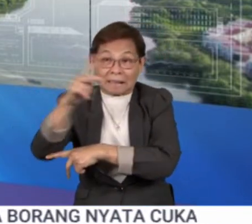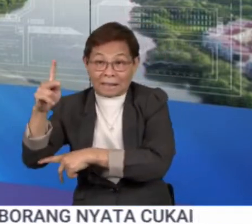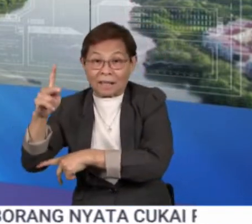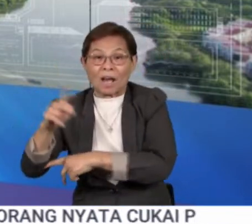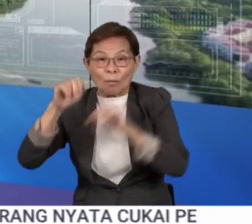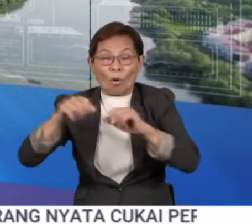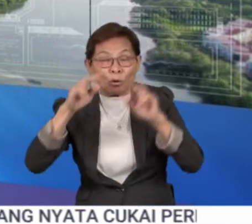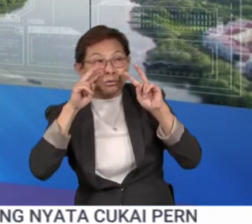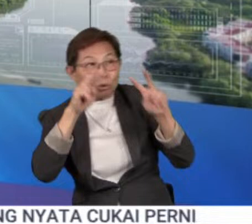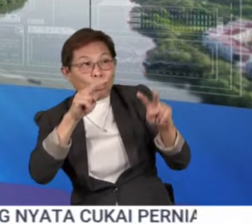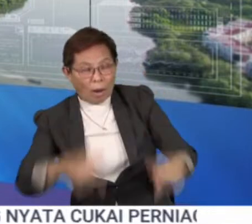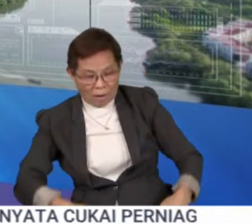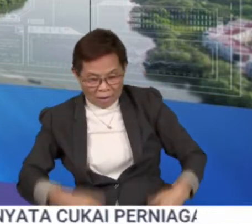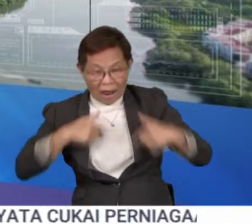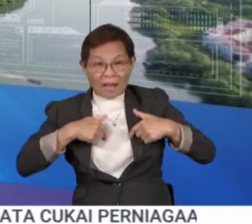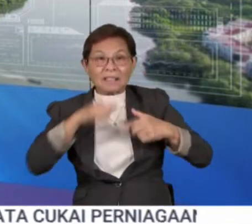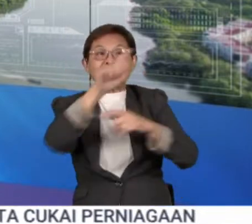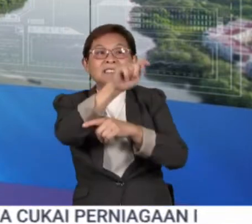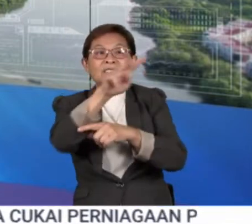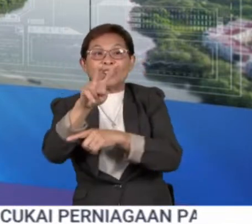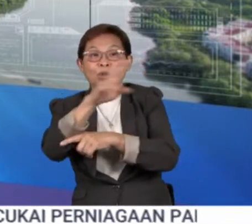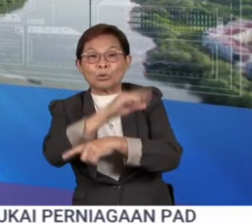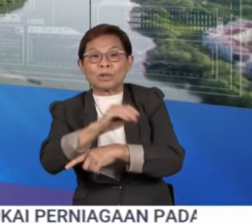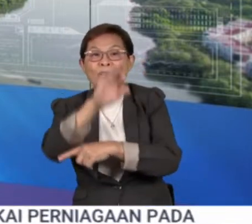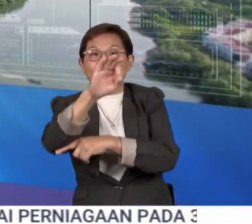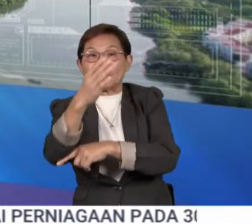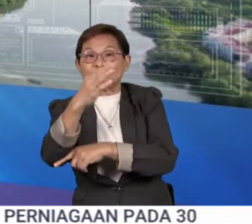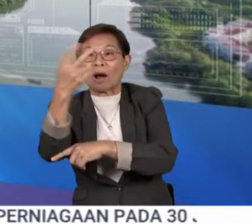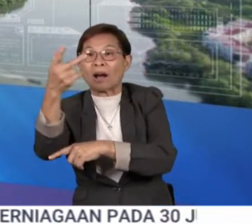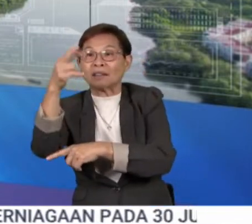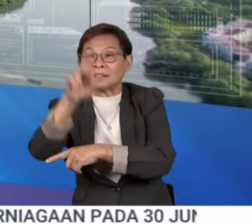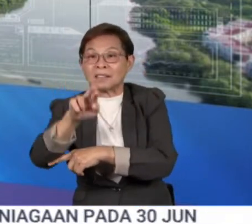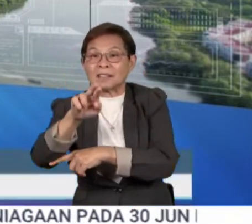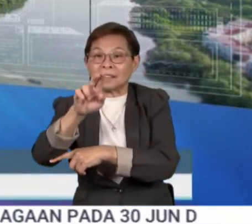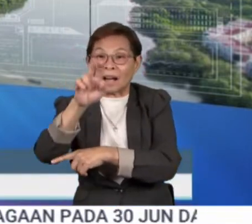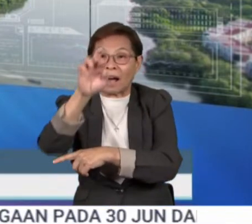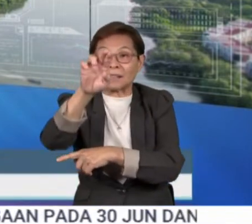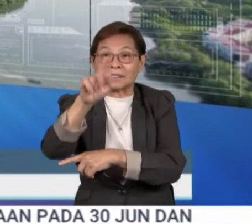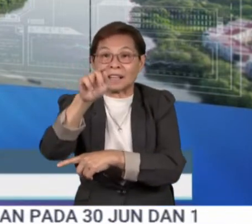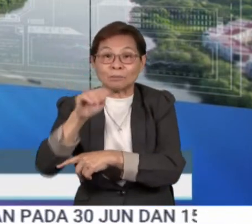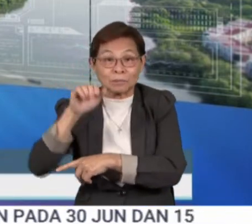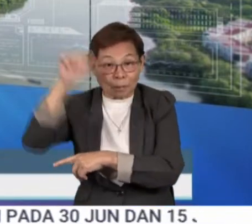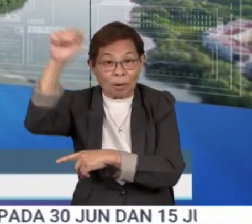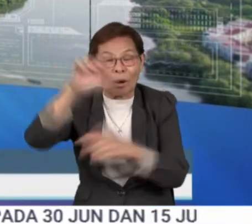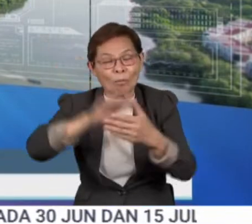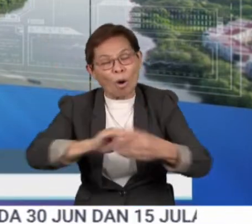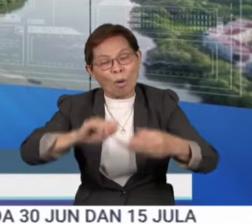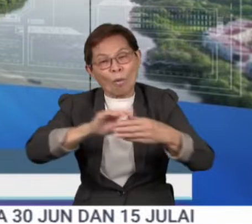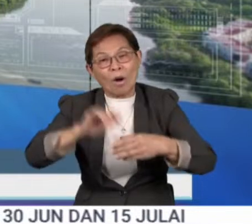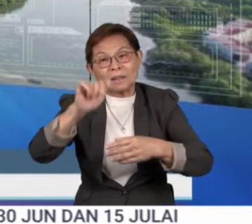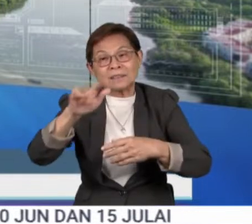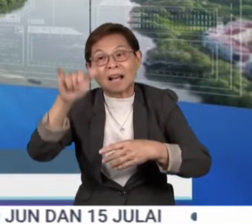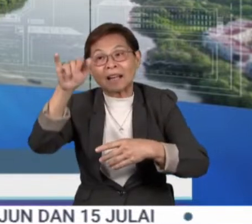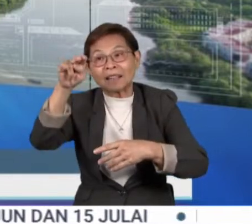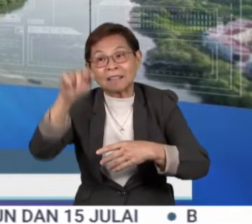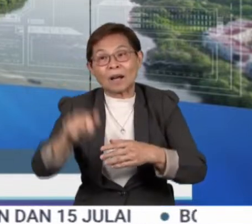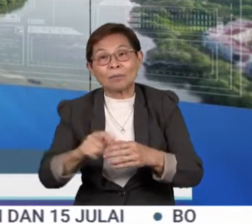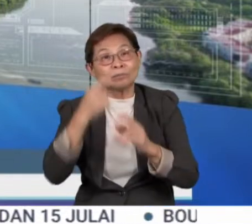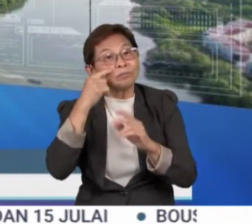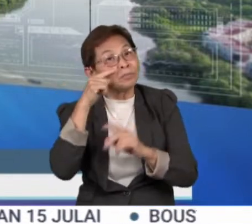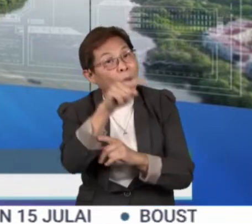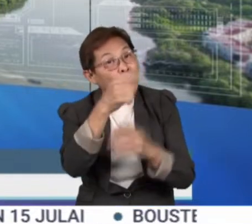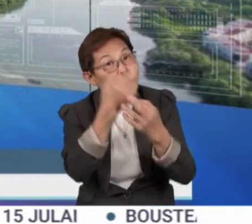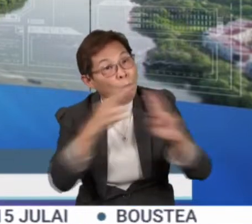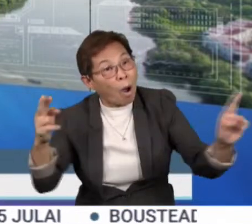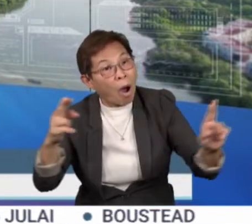juga boleh ditonton secara langsung di TV2 dan Facebook RTM Sabah. Ikuti bingkisan yang disediakan Serena Olivia Chong melihat